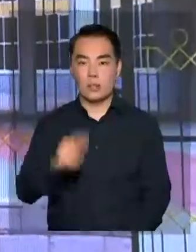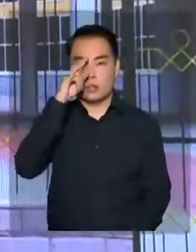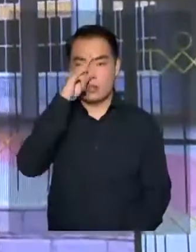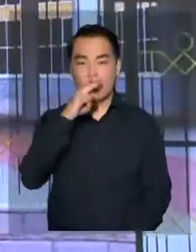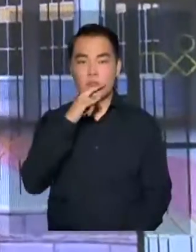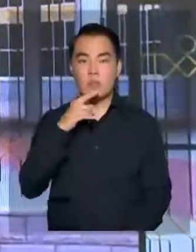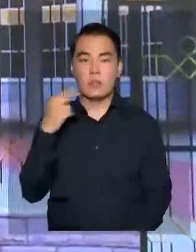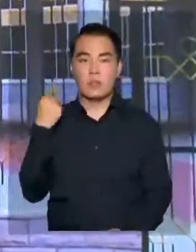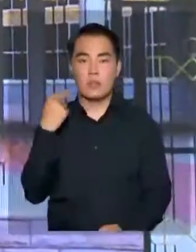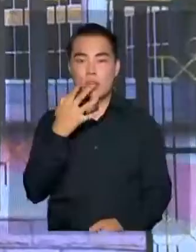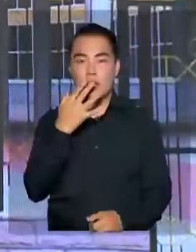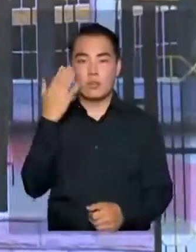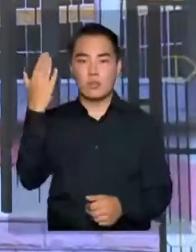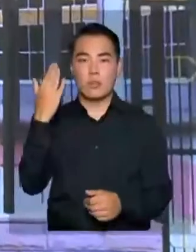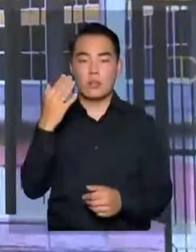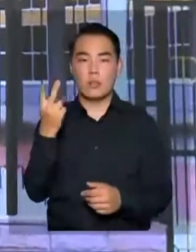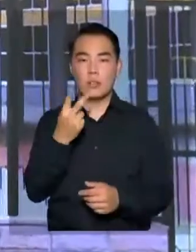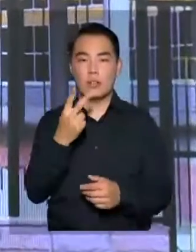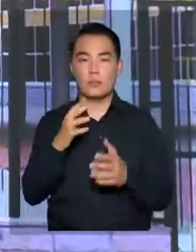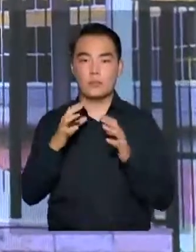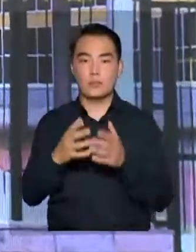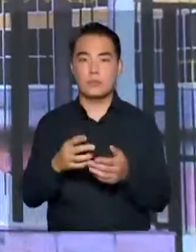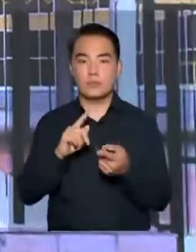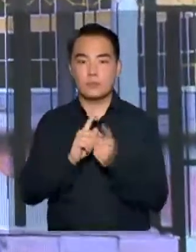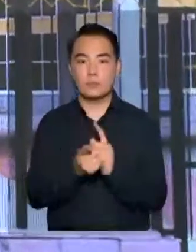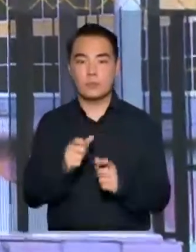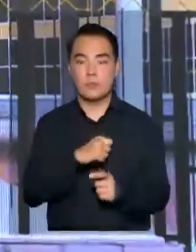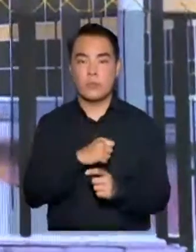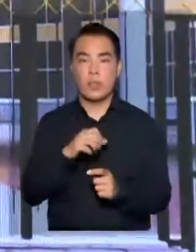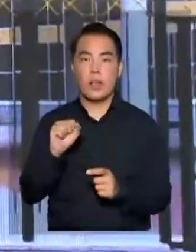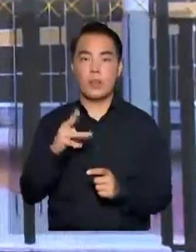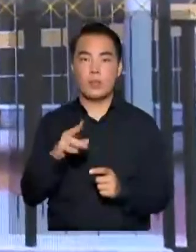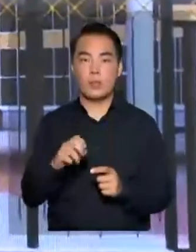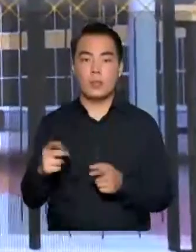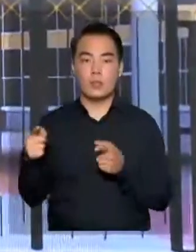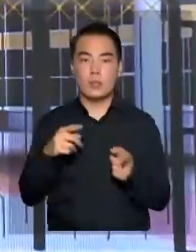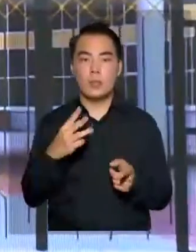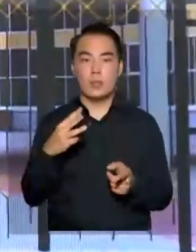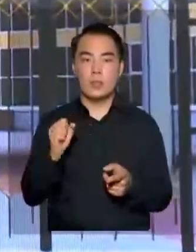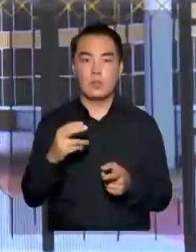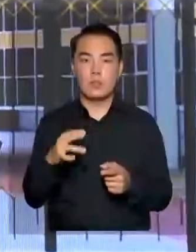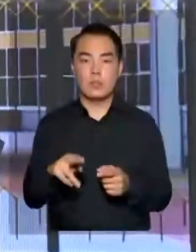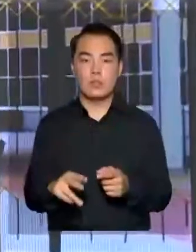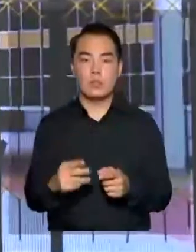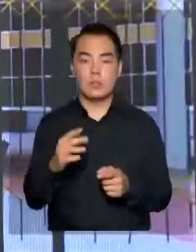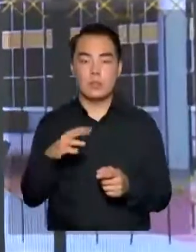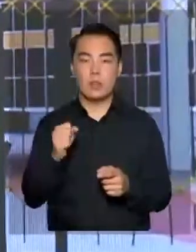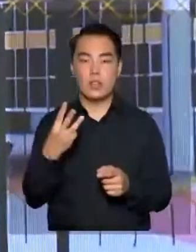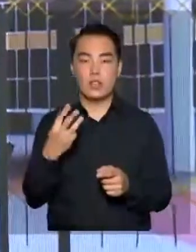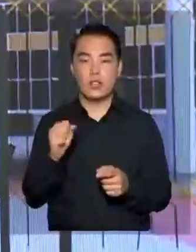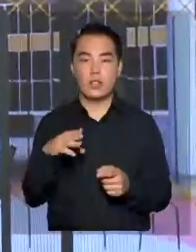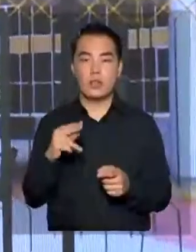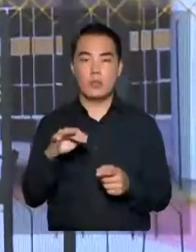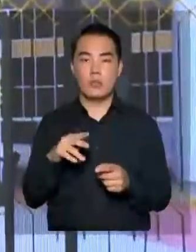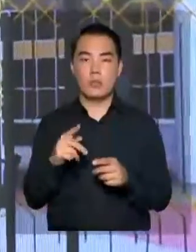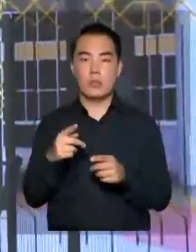Қазақстан шетелдіктердің екінші отанына айналды. Мәселен, Ақтөбеде 10 жылдан бері Массачусетс штатының тумасы Нейтан